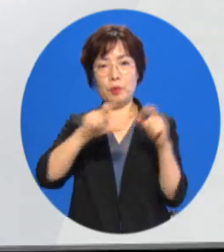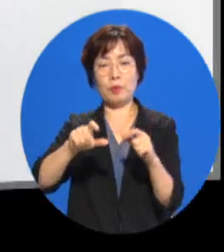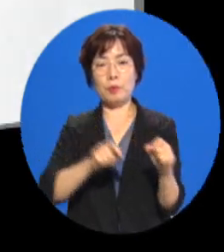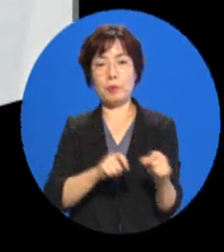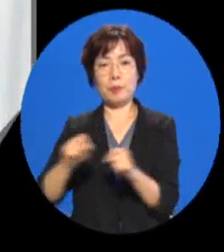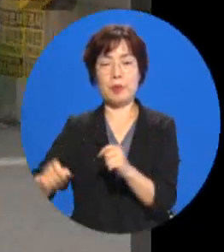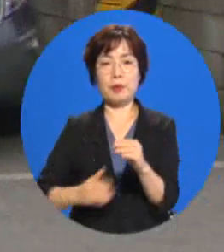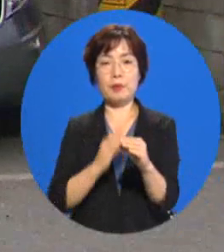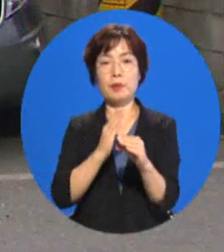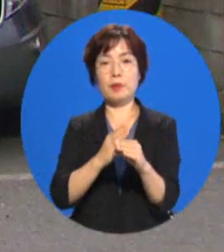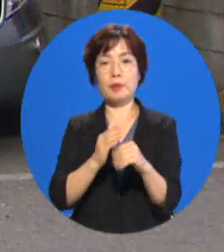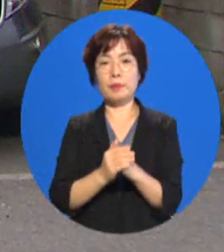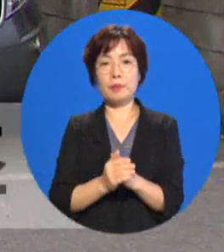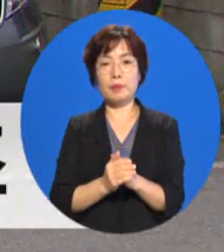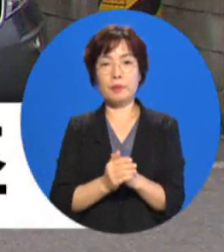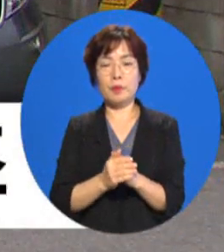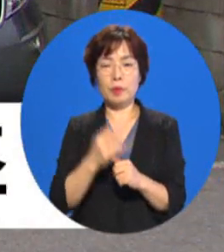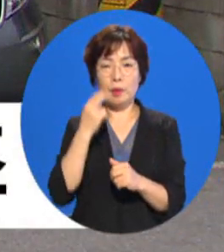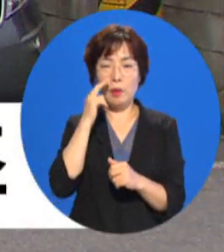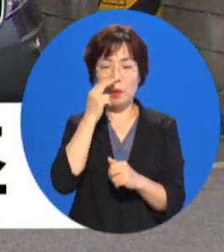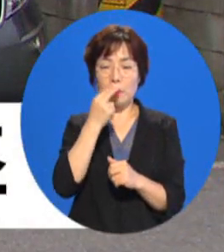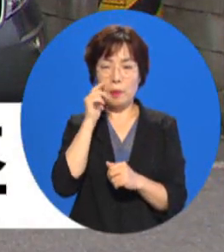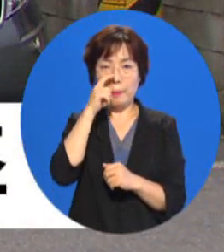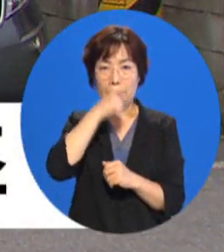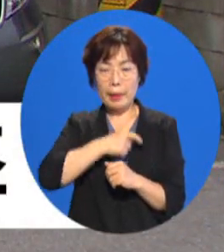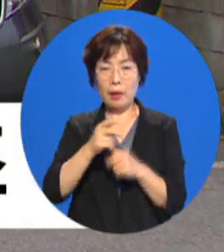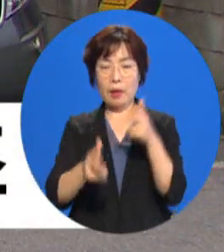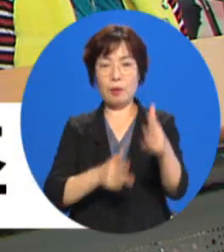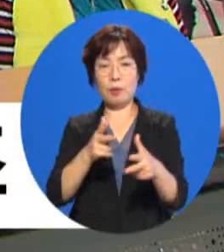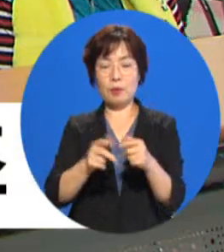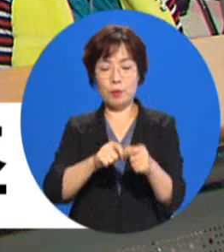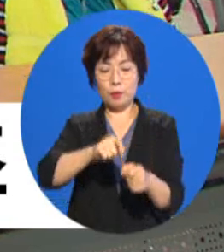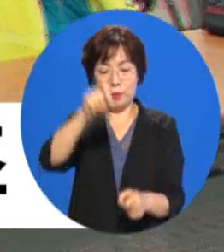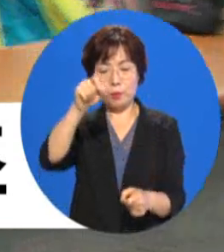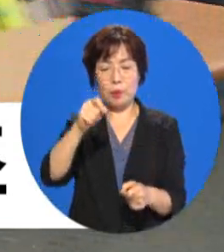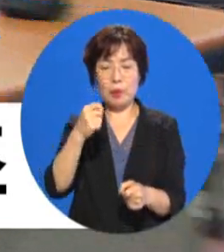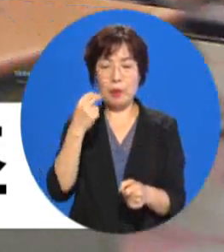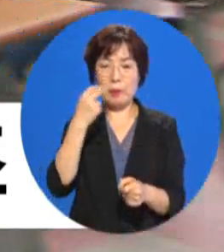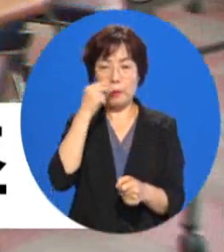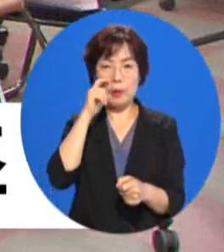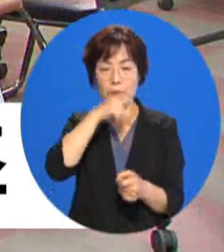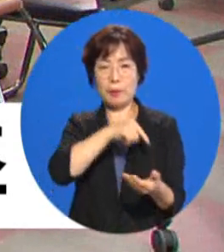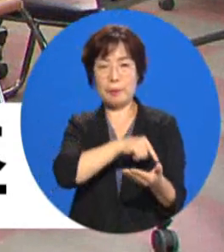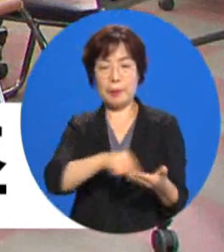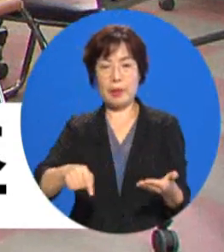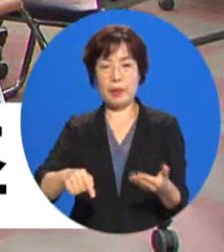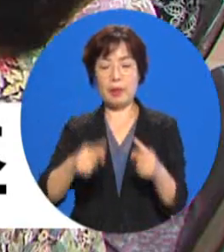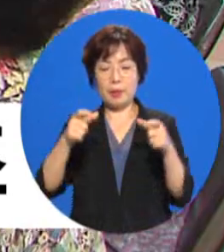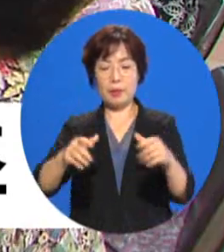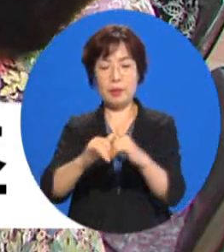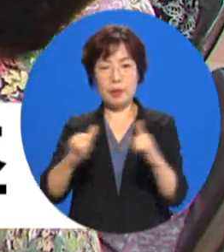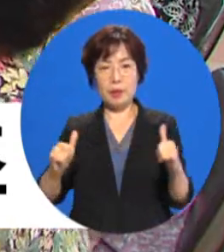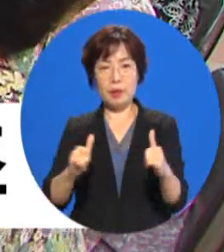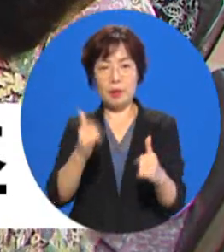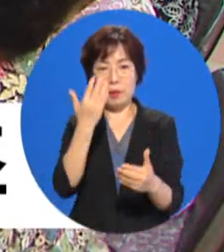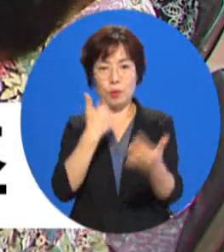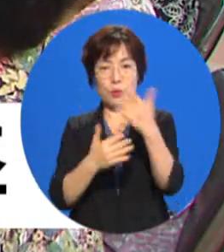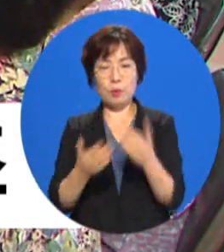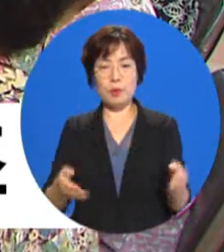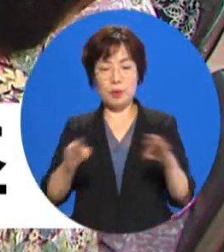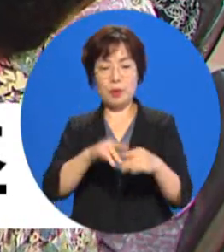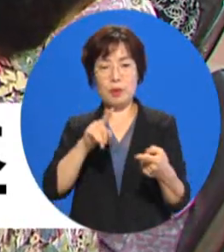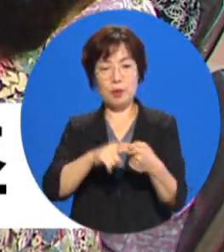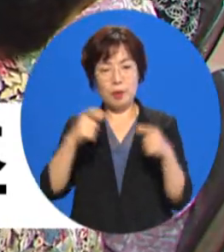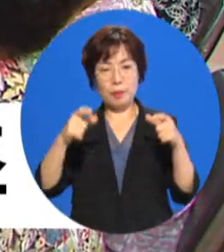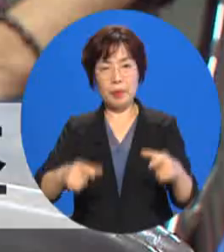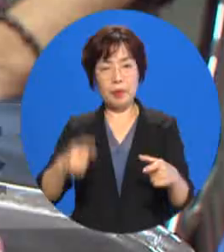있습니다. 중화학산단의 한복판에서 수십 년간 공해 피해에 시달려온 주민들은 소각시설에 대한 반감을 더욱